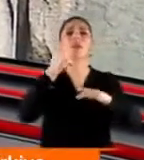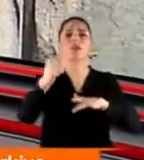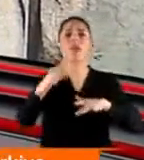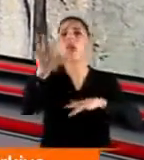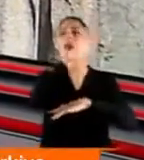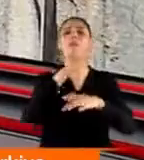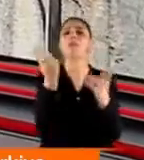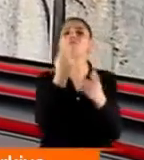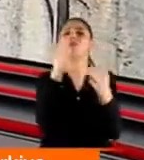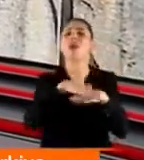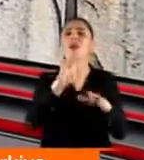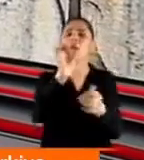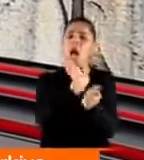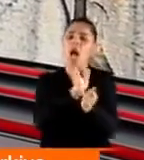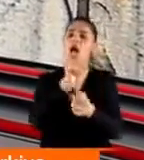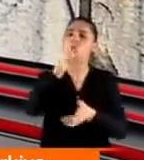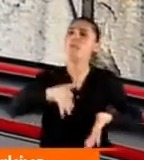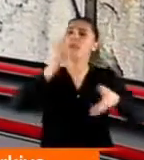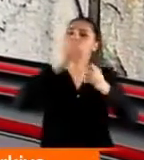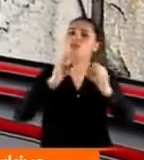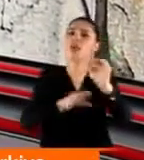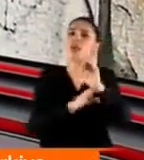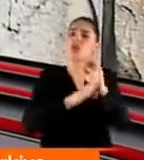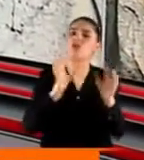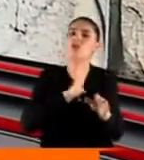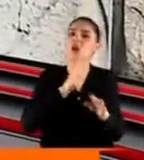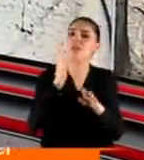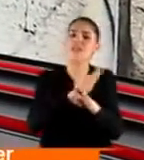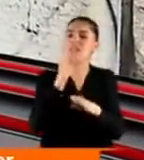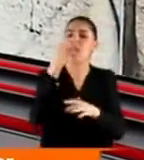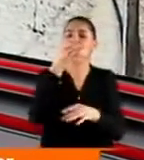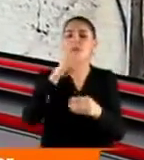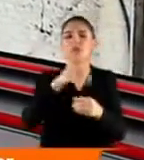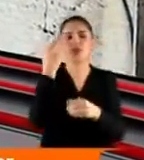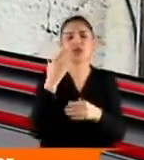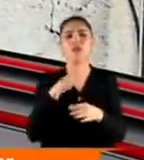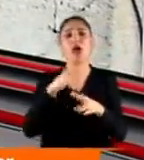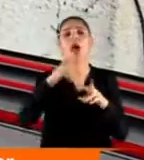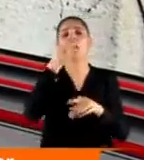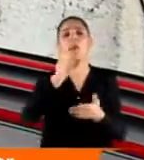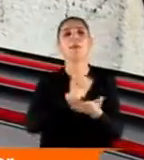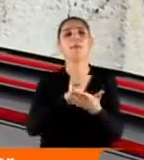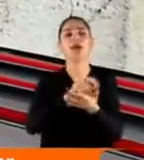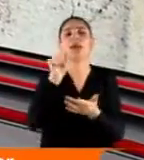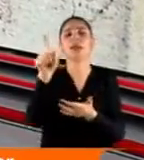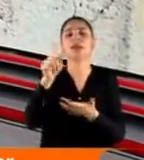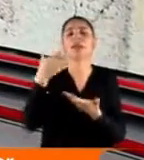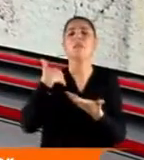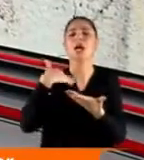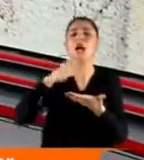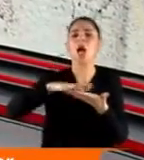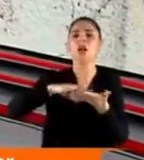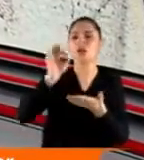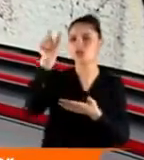hareket yok. Aileler hala o binalarda yaşıyor. Nedenlerini haberde izleyeceksiniz. ATV Haber Merkezi'nden Özlem Aktay ve kameraman Arif